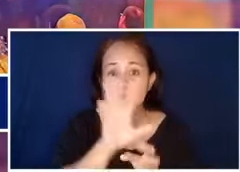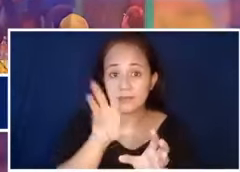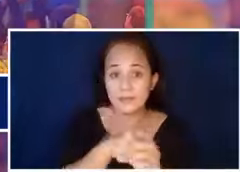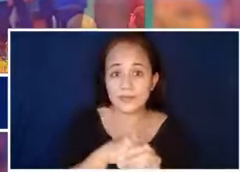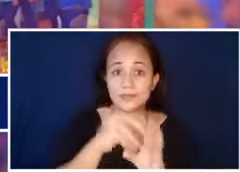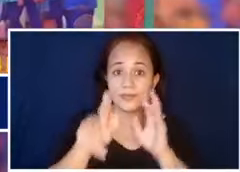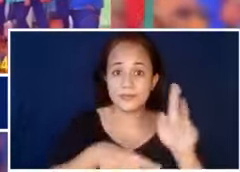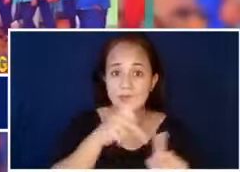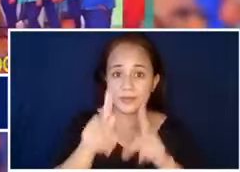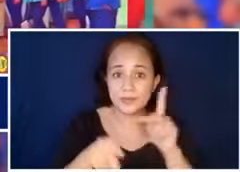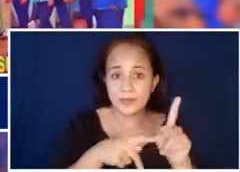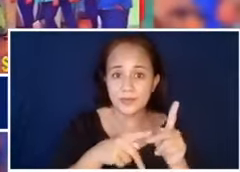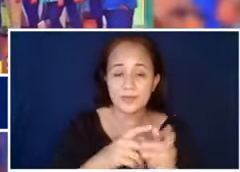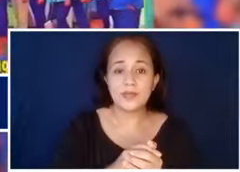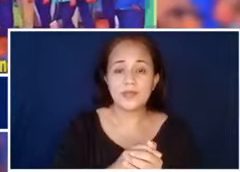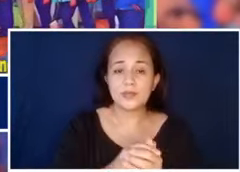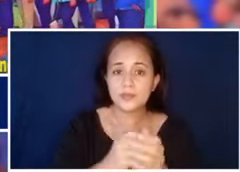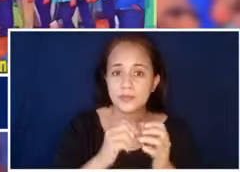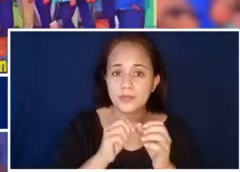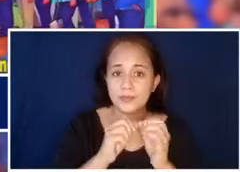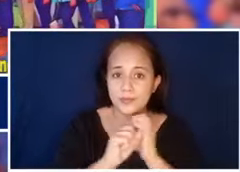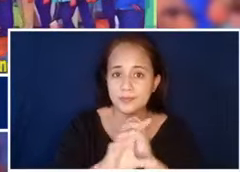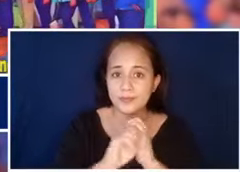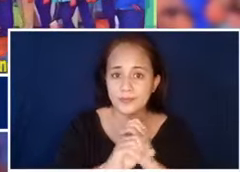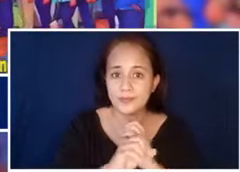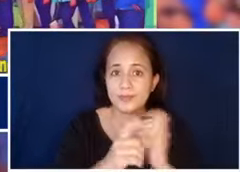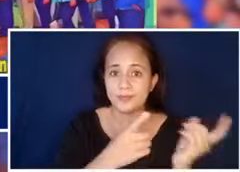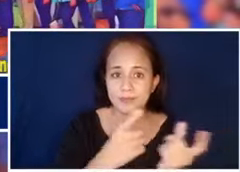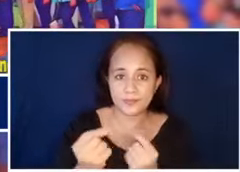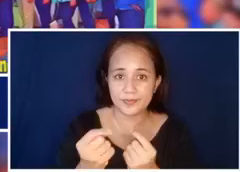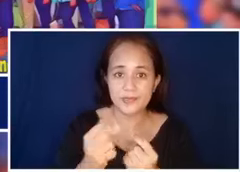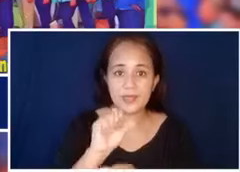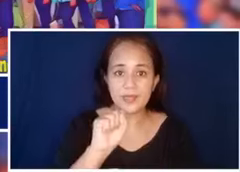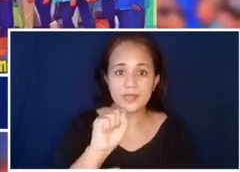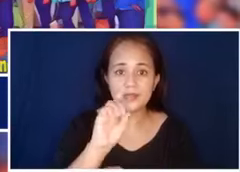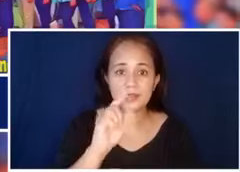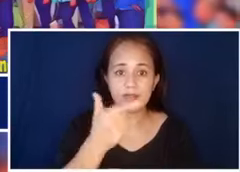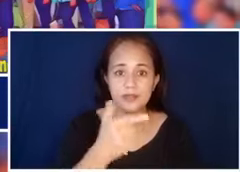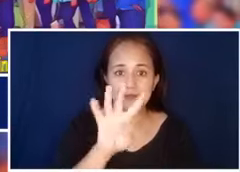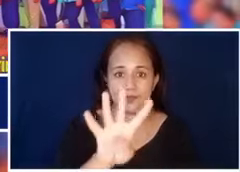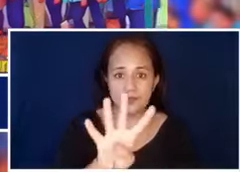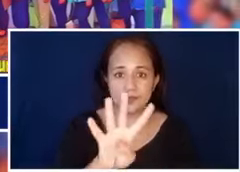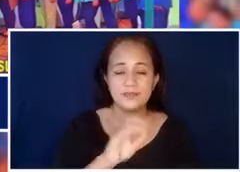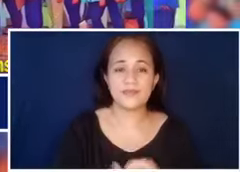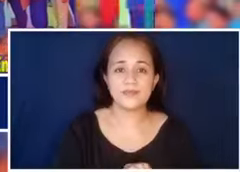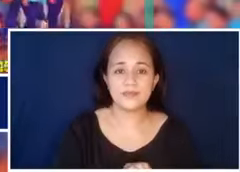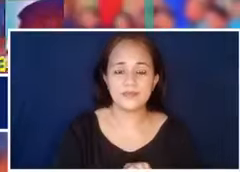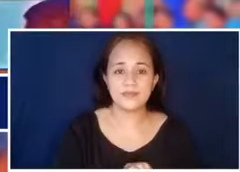ng mamamayan upang maitulak ang pagsasakatuparan sa SDG4.